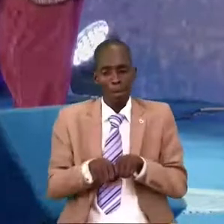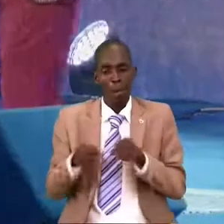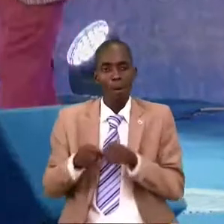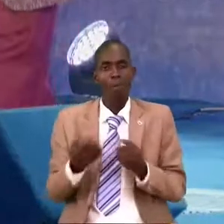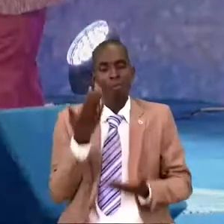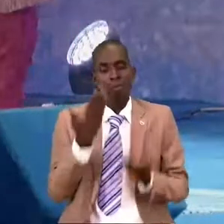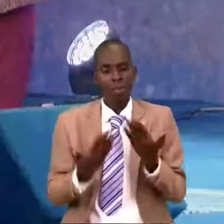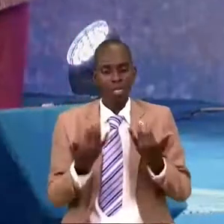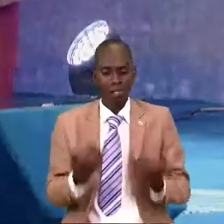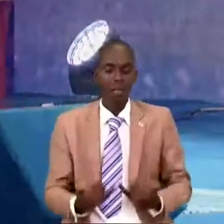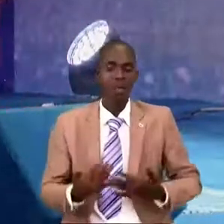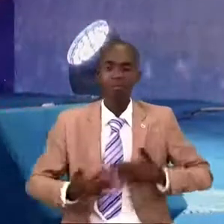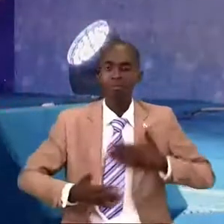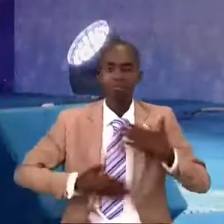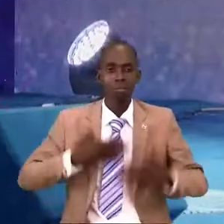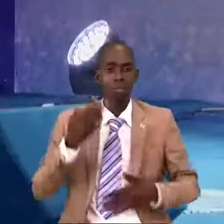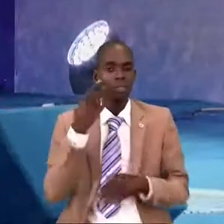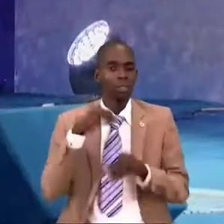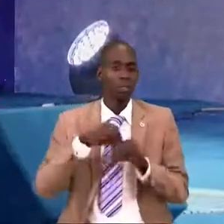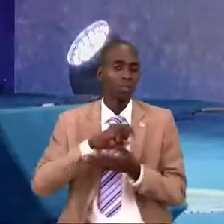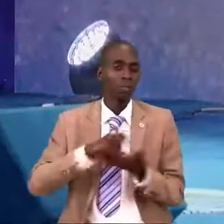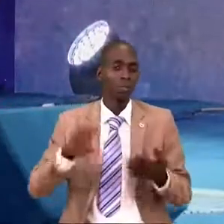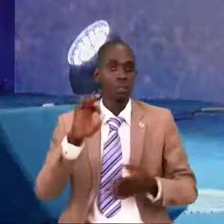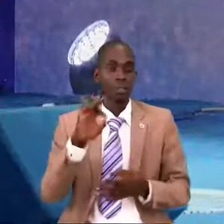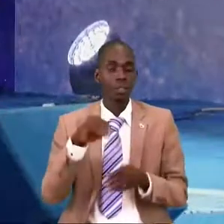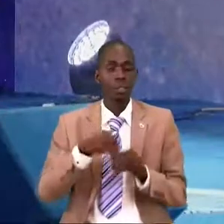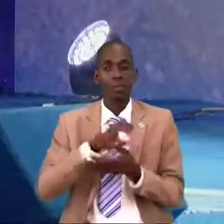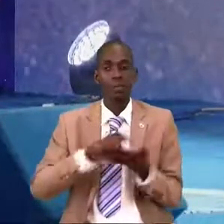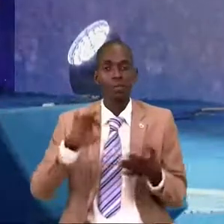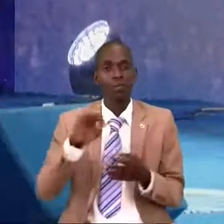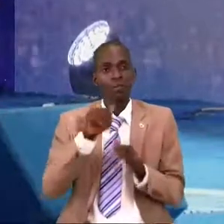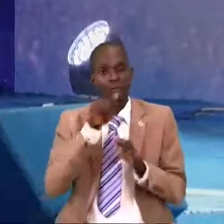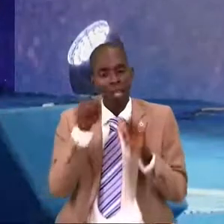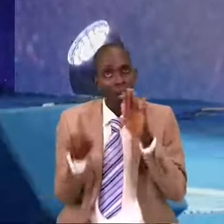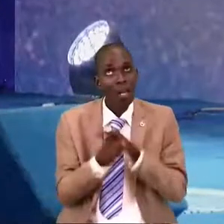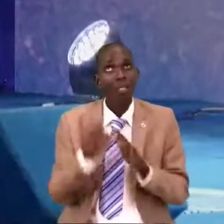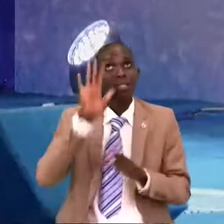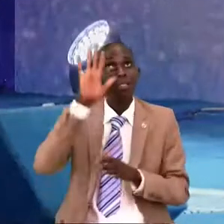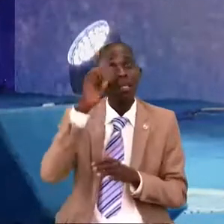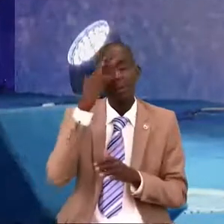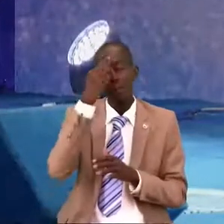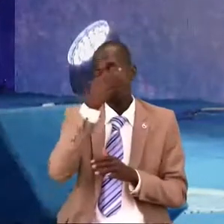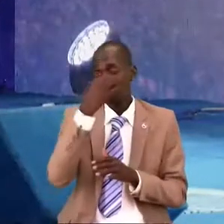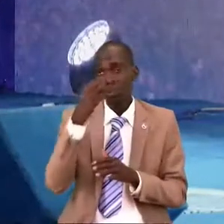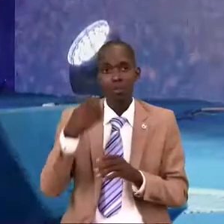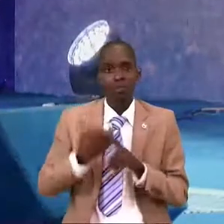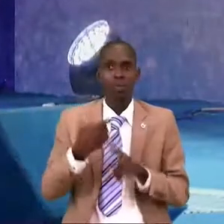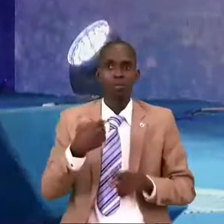Verset 11, détourne ton regard de mes péchés, efface toutes mes